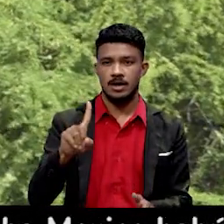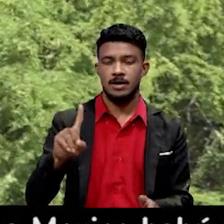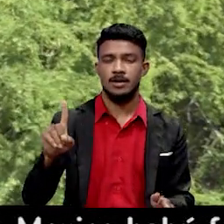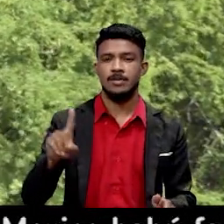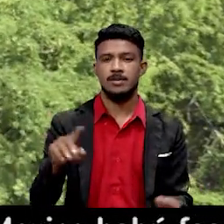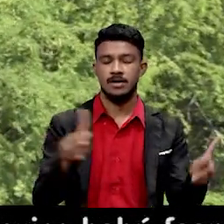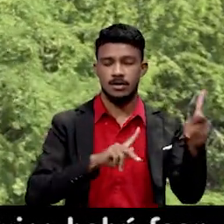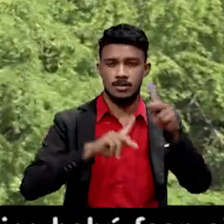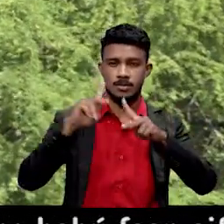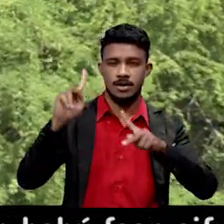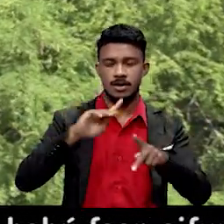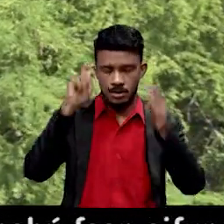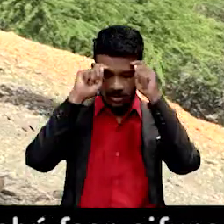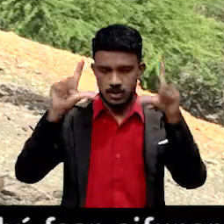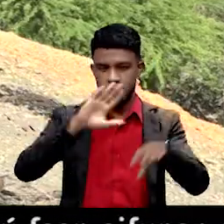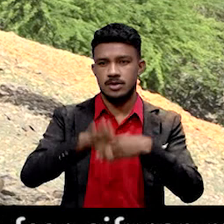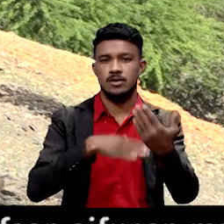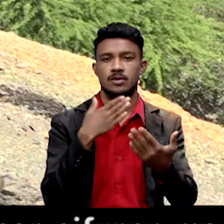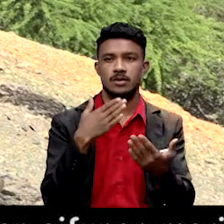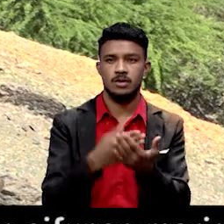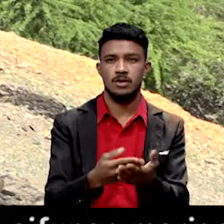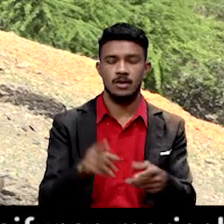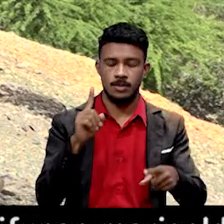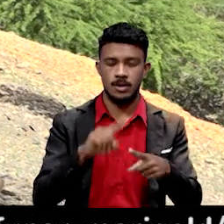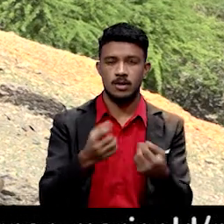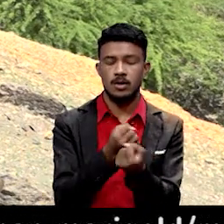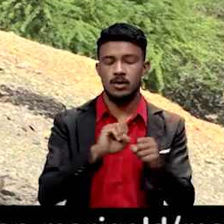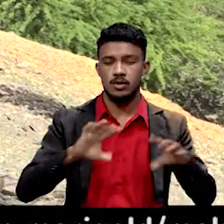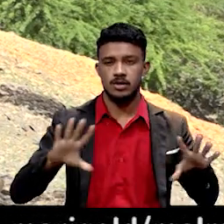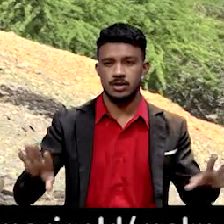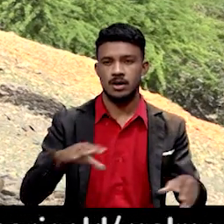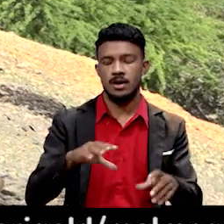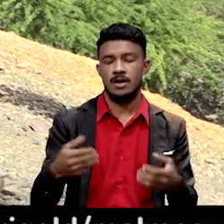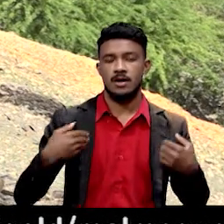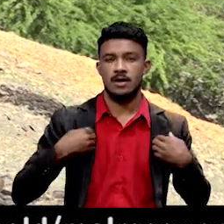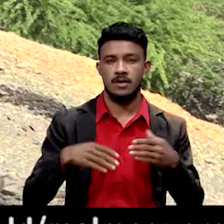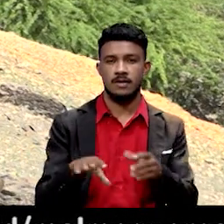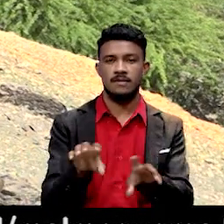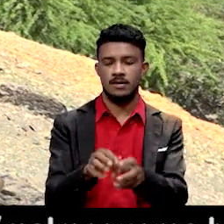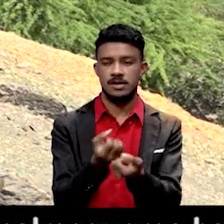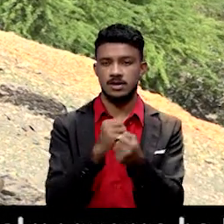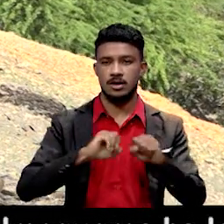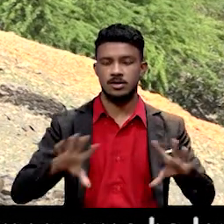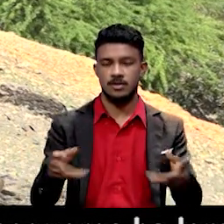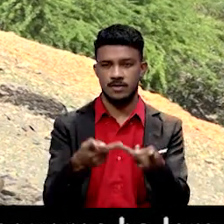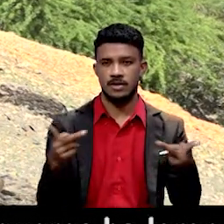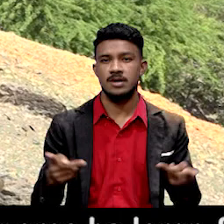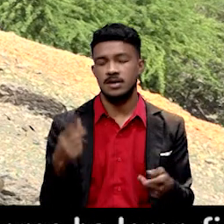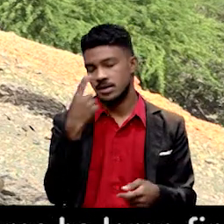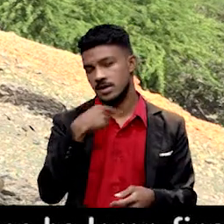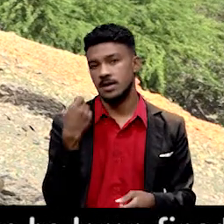halau toremata, husik abandona no hamosu estragos ba ambiente. Ida nese ni